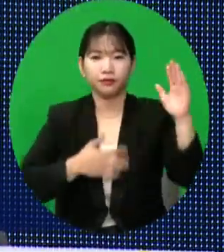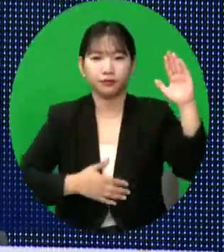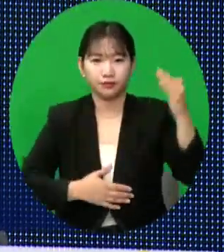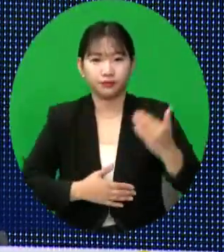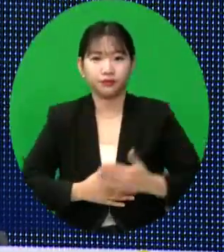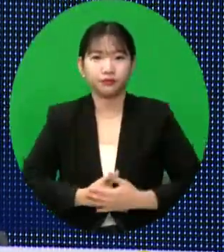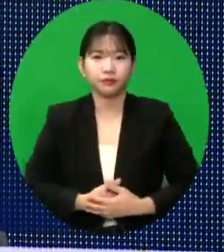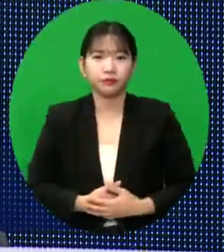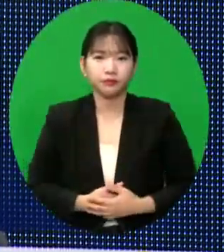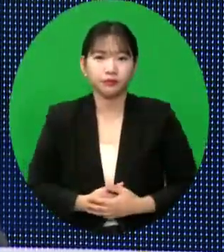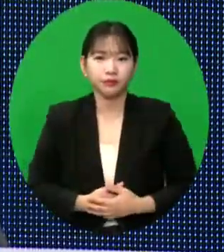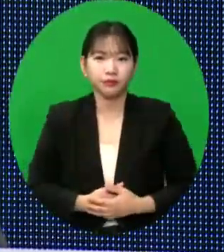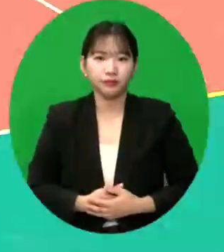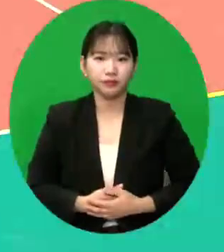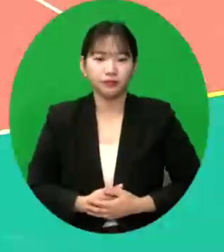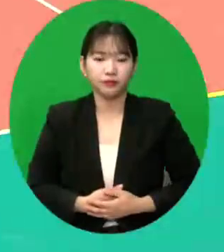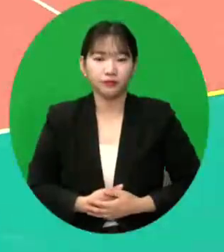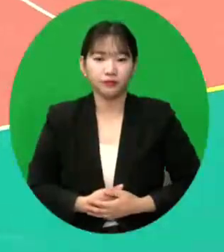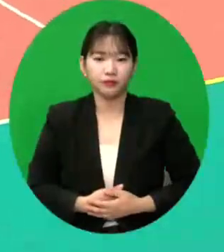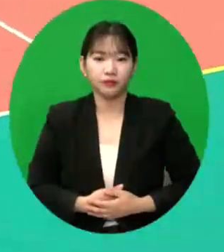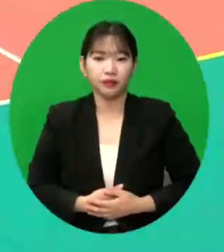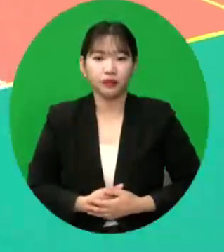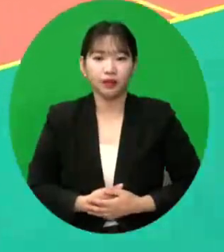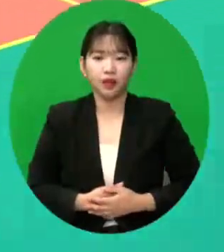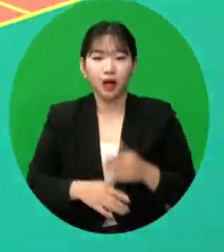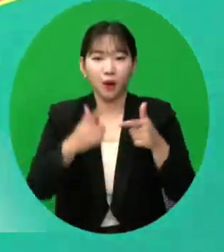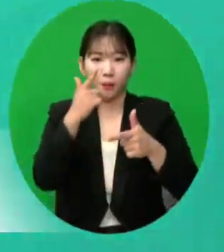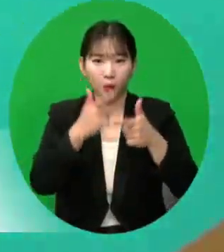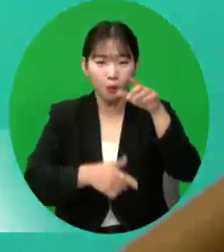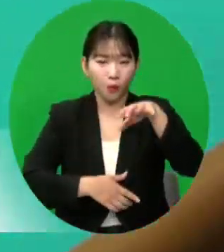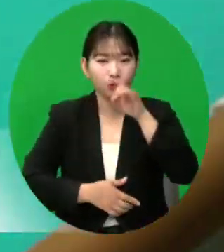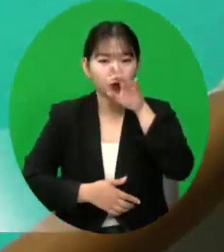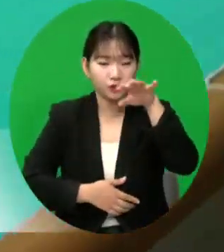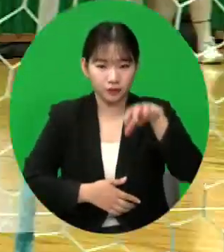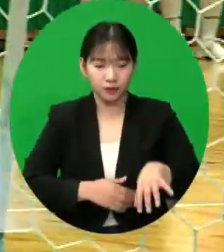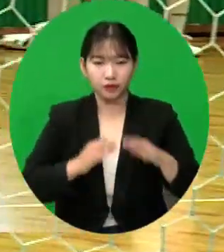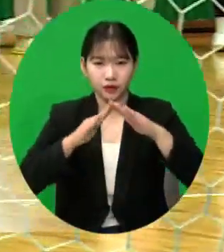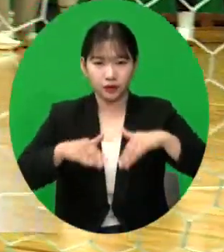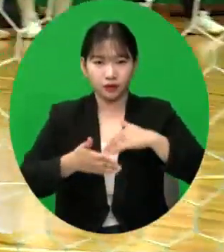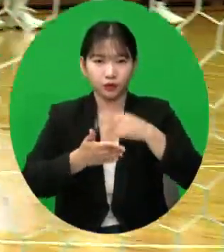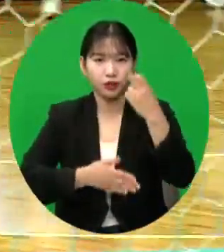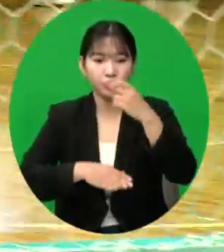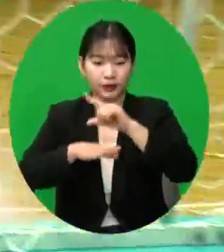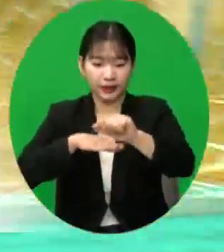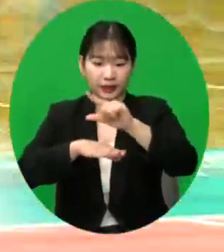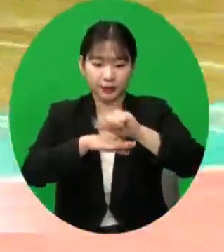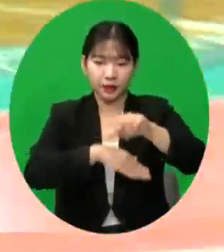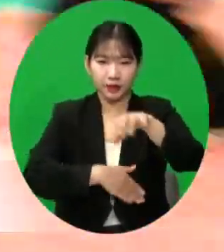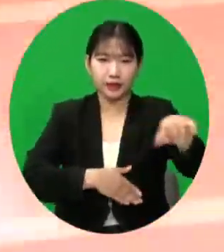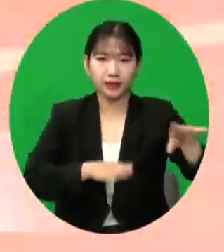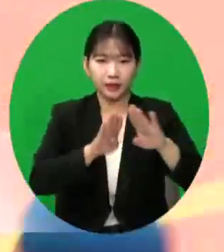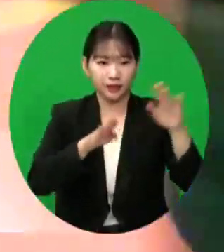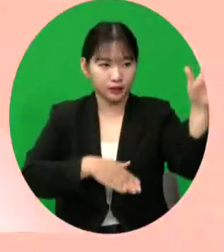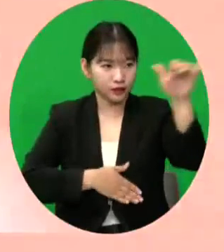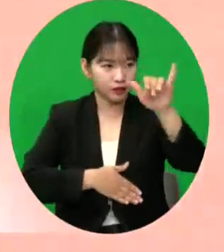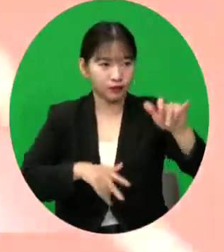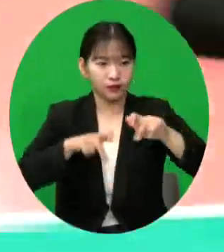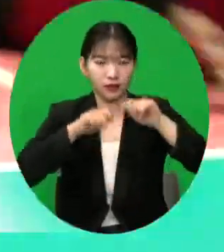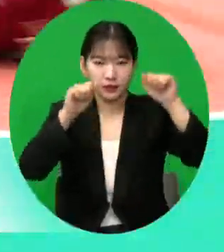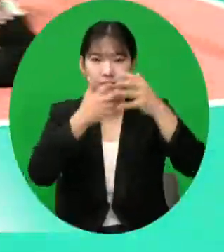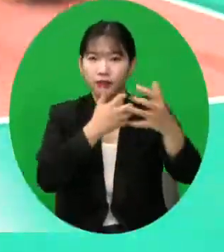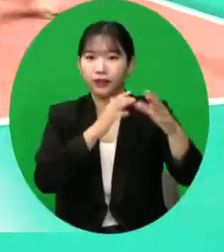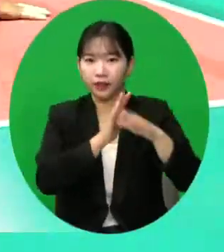감동 체전이었습니다. 주개체지인 목포를 중심으로 전남 12개 시군에서 열린 전국 장애인